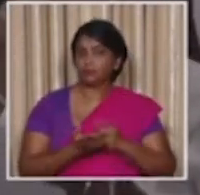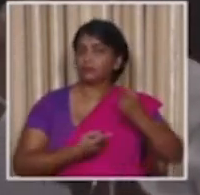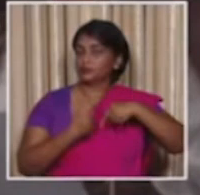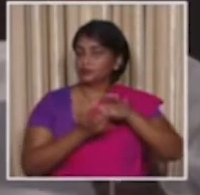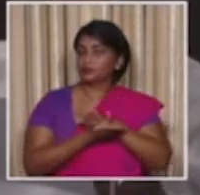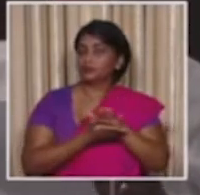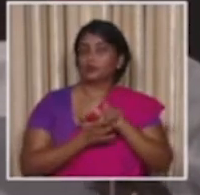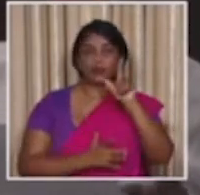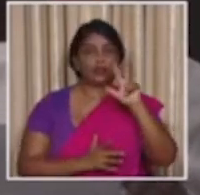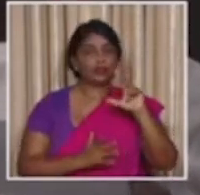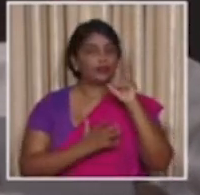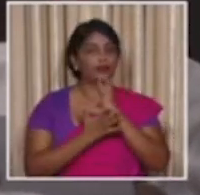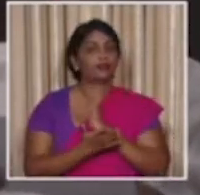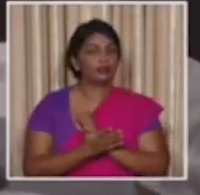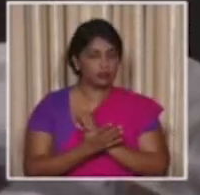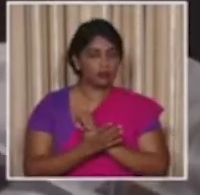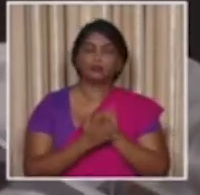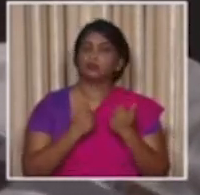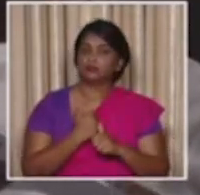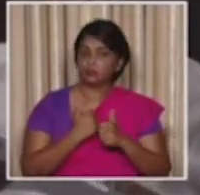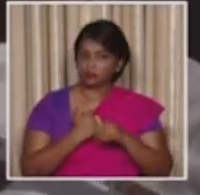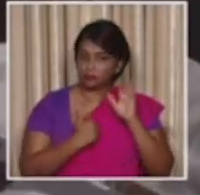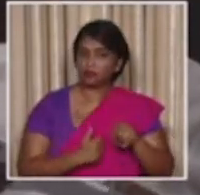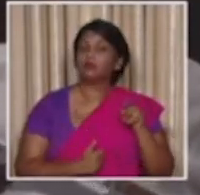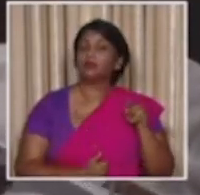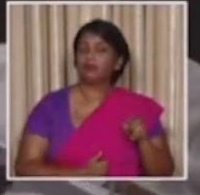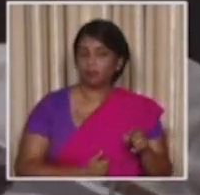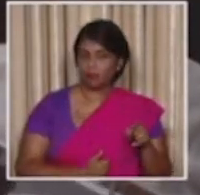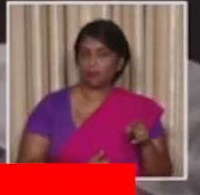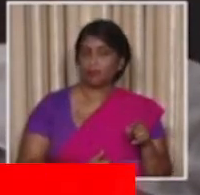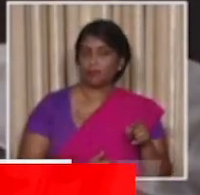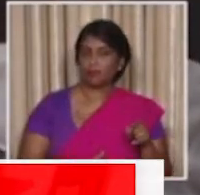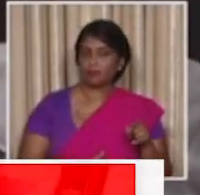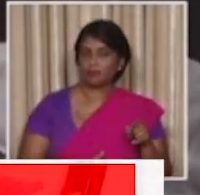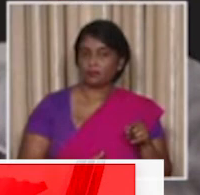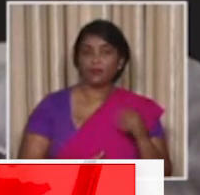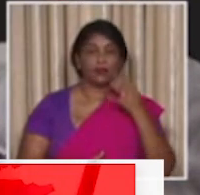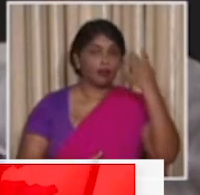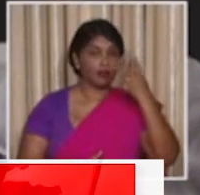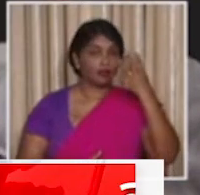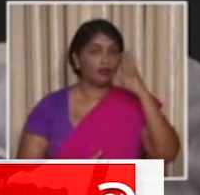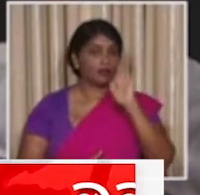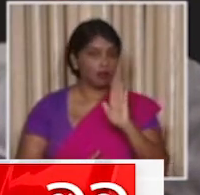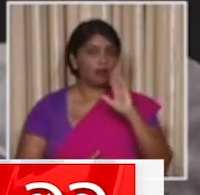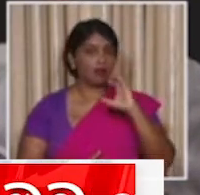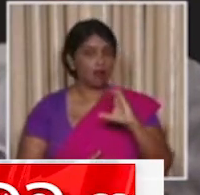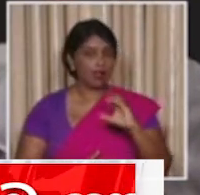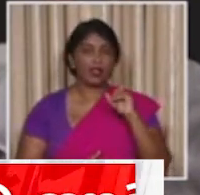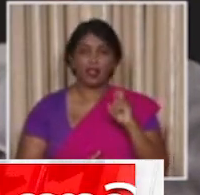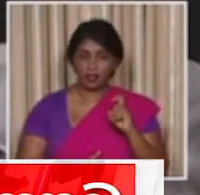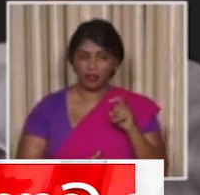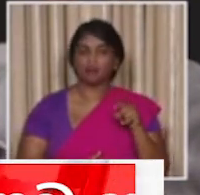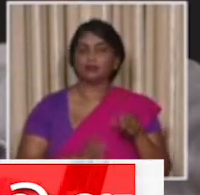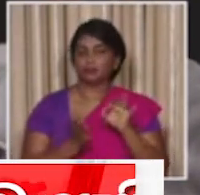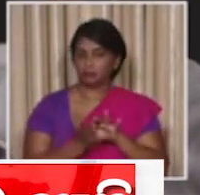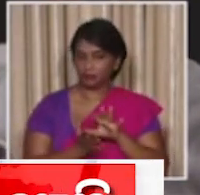තමයි 78 ව්‍යවස්ථාවේ ව්‍යවස්ථා සම්පාදකින් විසින් මේ 4 අයන්න ආයන්න ඈන්න කියන එක